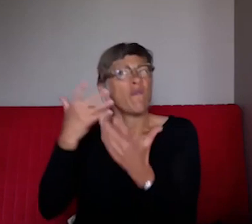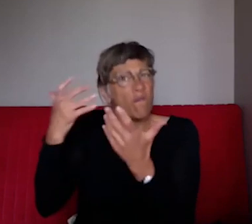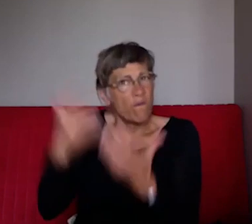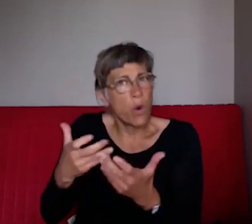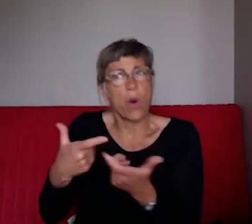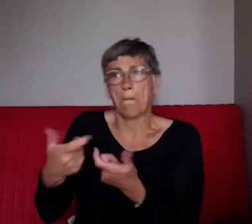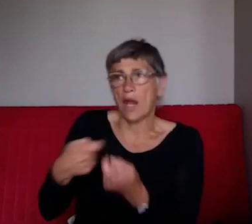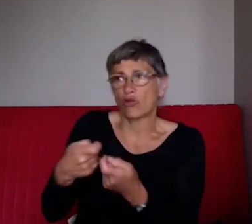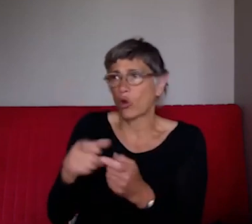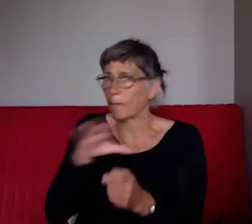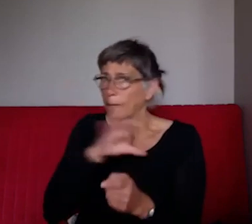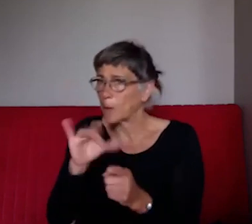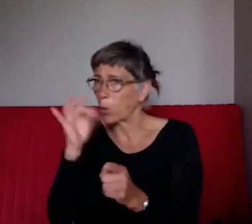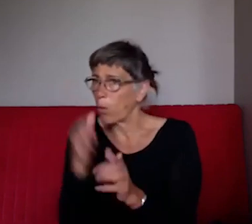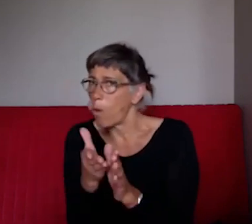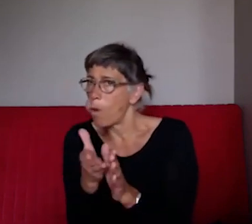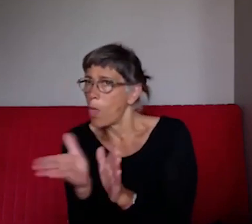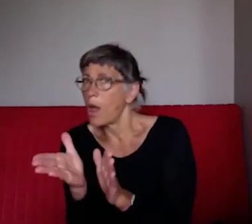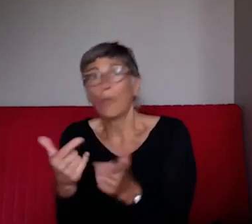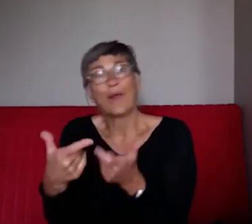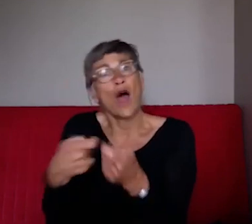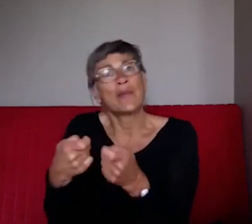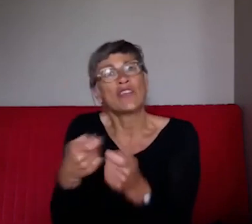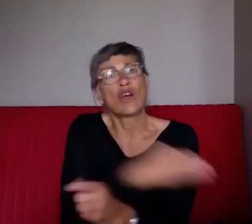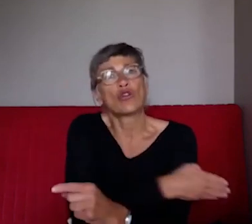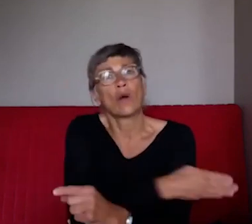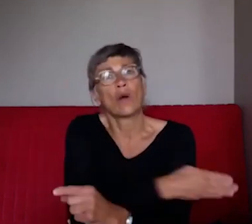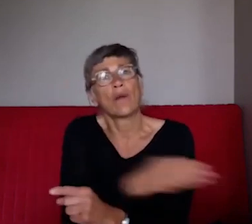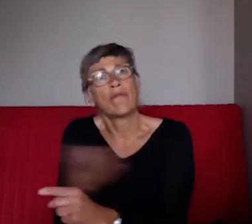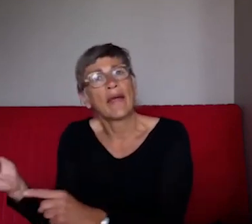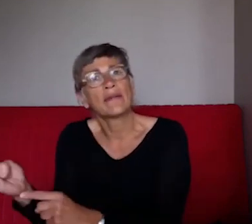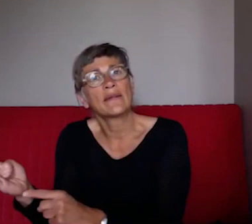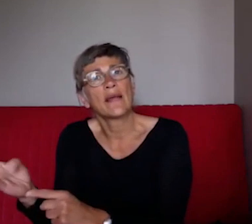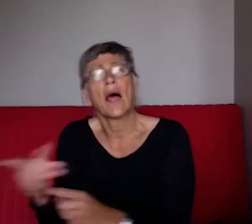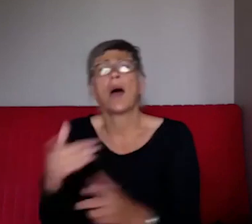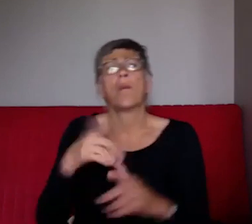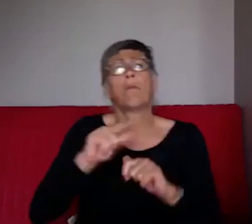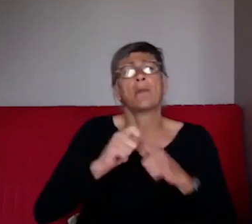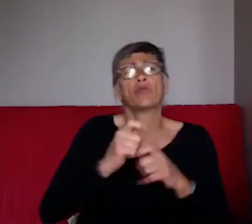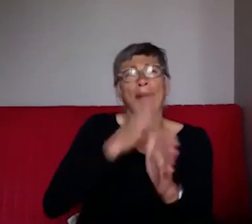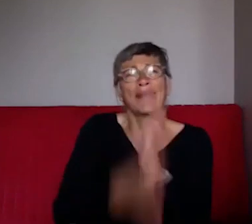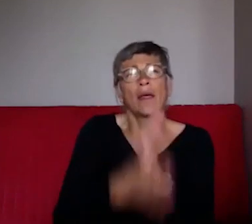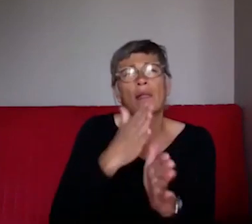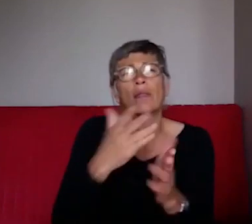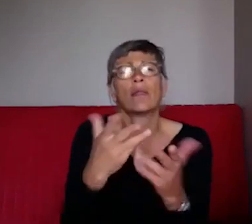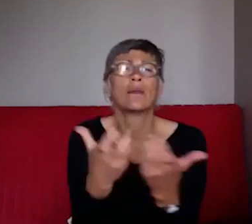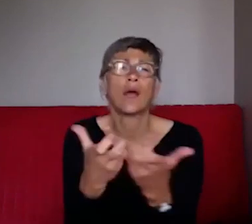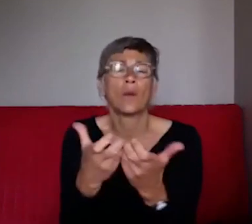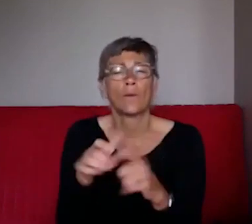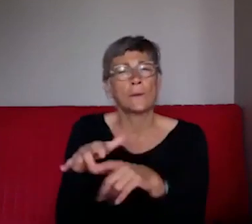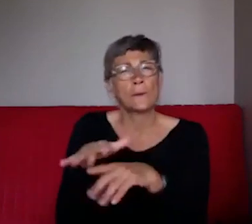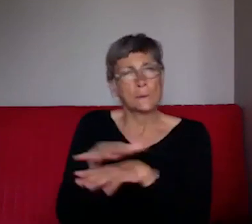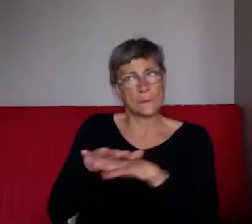trouver une autre porte de sortie, peut-être du management transverse, mais non pas du management direct. Voilà, on essaye quand même dès la